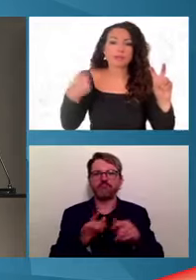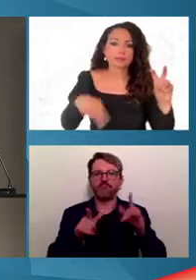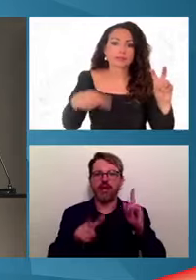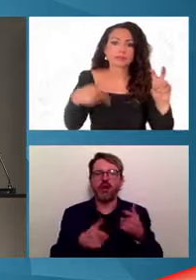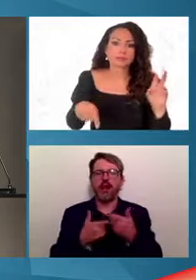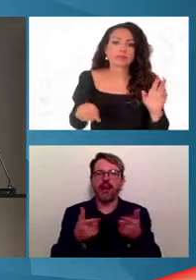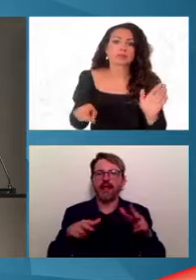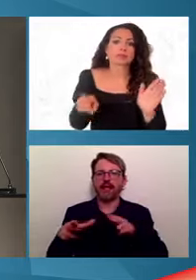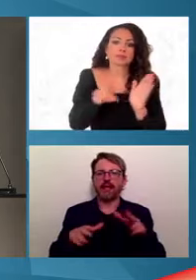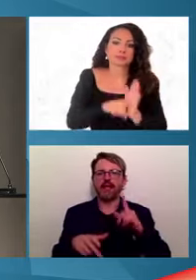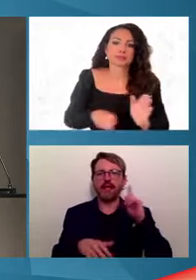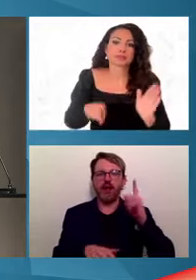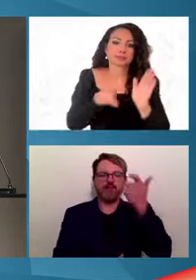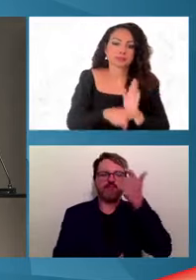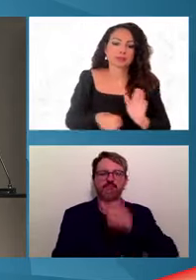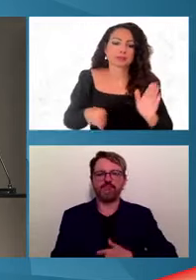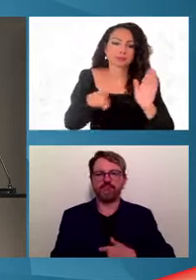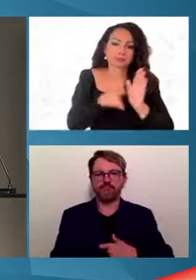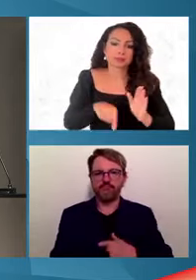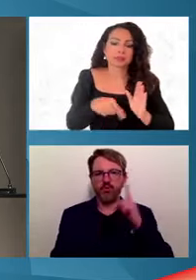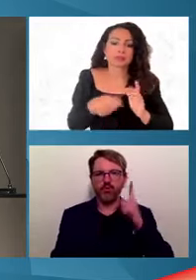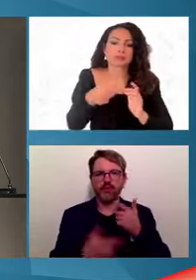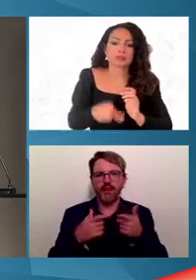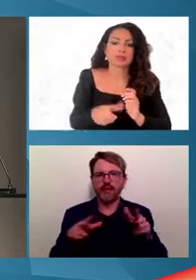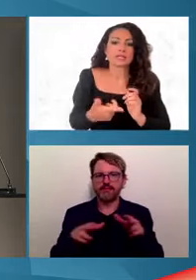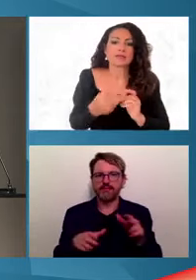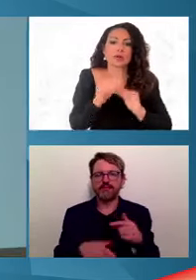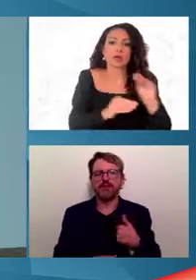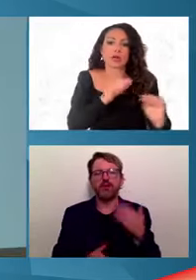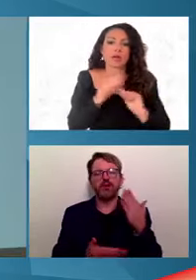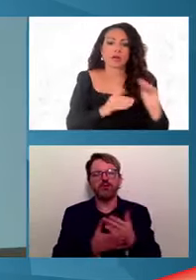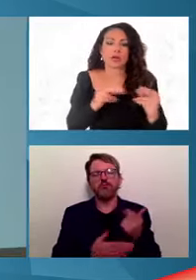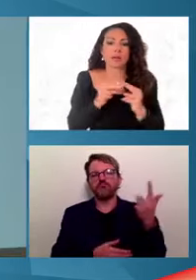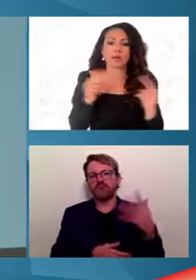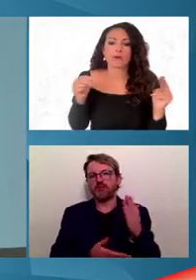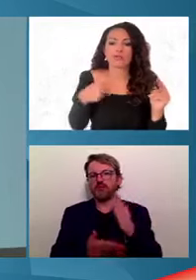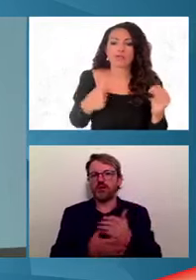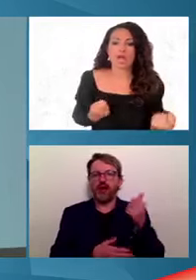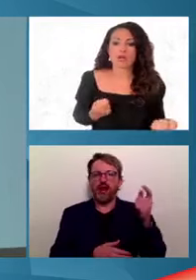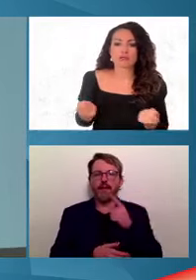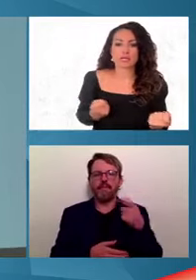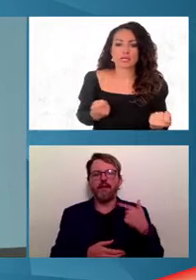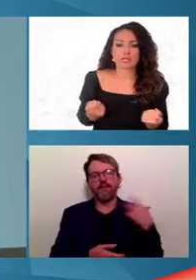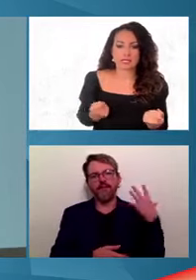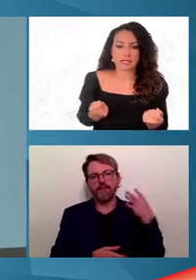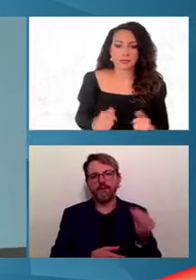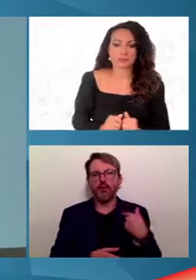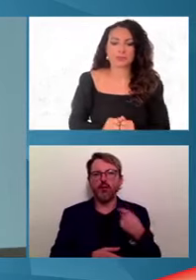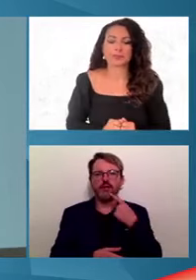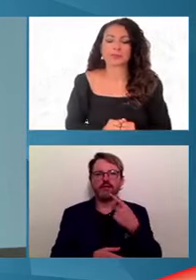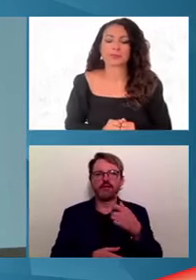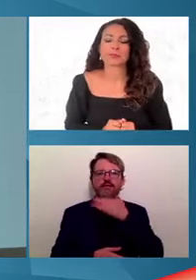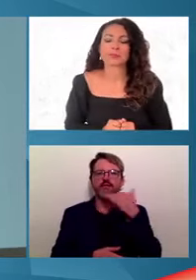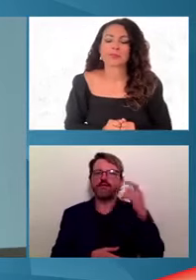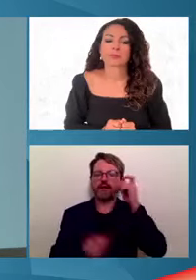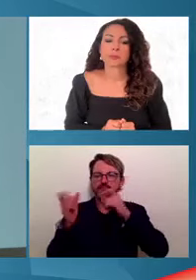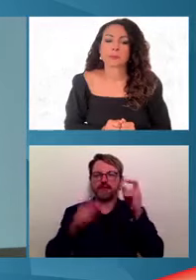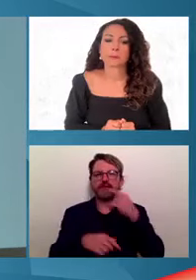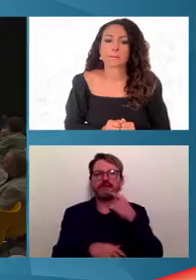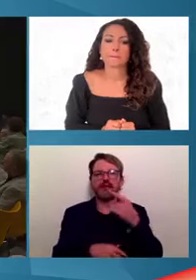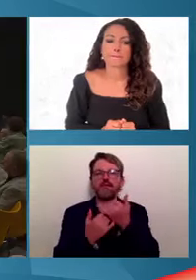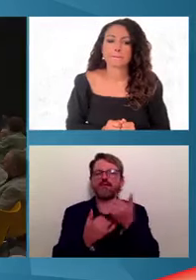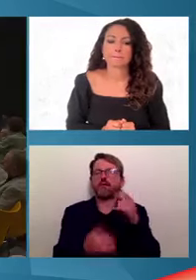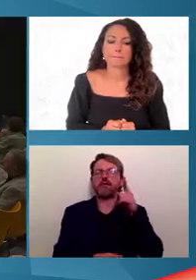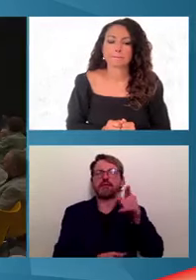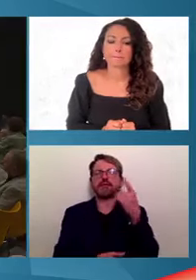mir gegenüber. Ich habe es ja mehrfach schon betont, möchte jetzt noch einmal wiederholen, weil viele auch gesagt haben, ja, wie ist es dir ergangen in diesen